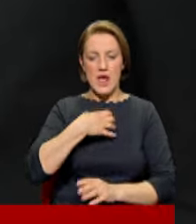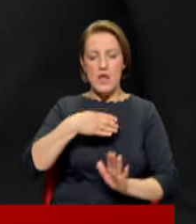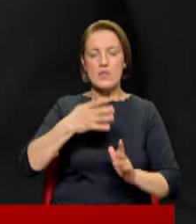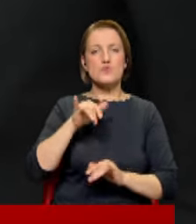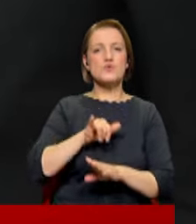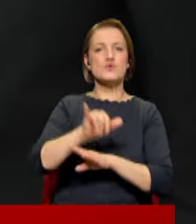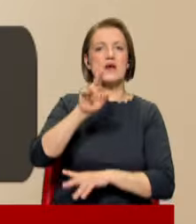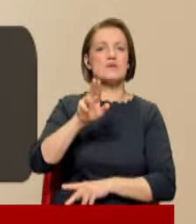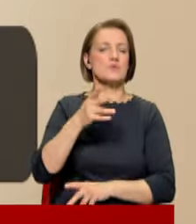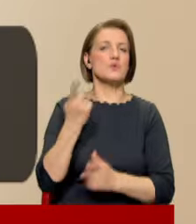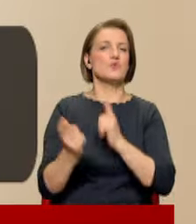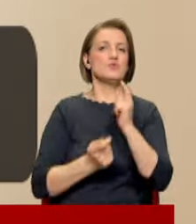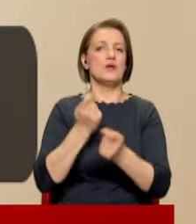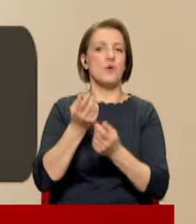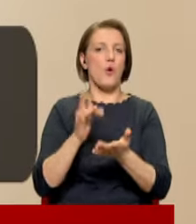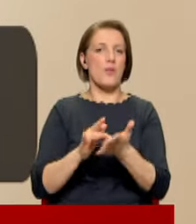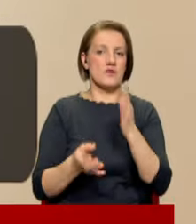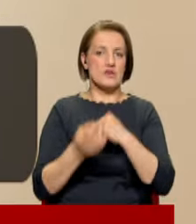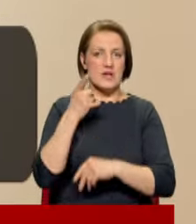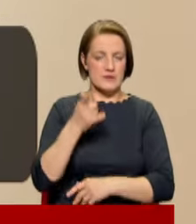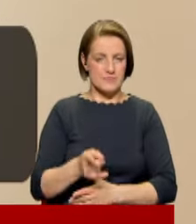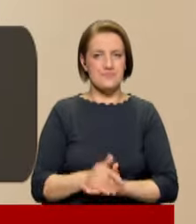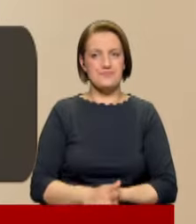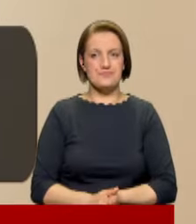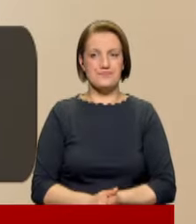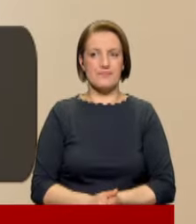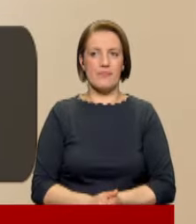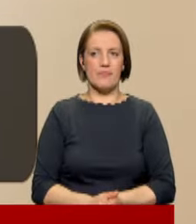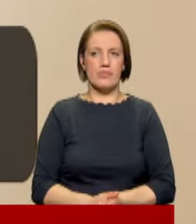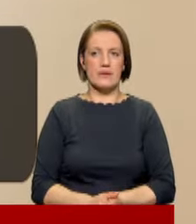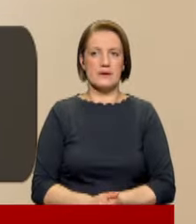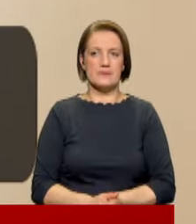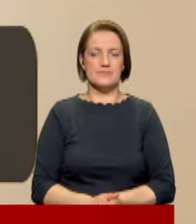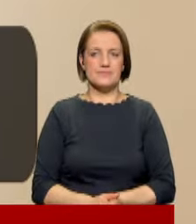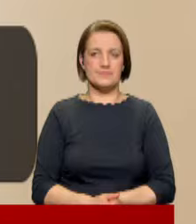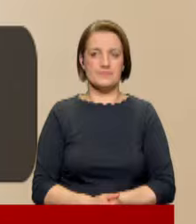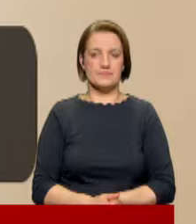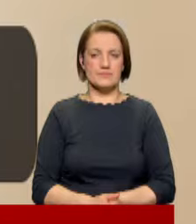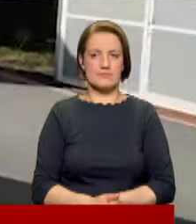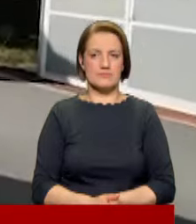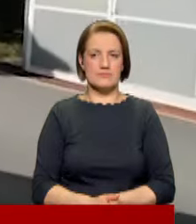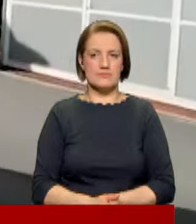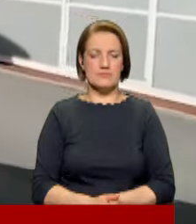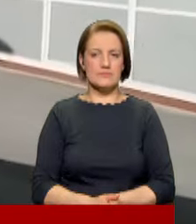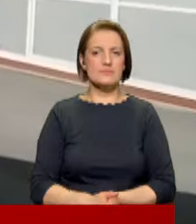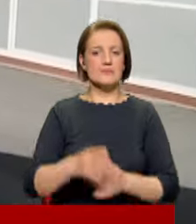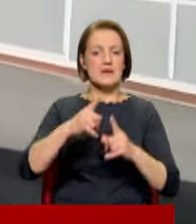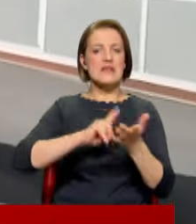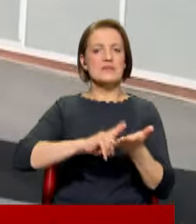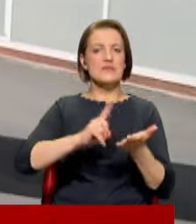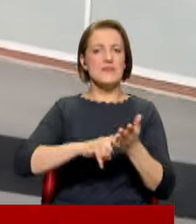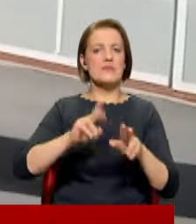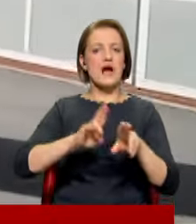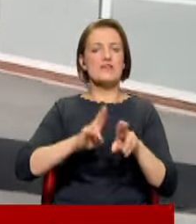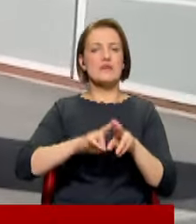seyahatlerinde kullandı Aslında bu uçağı tapu kadostra havadan çekim için kullanması lazım Tapu ve Kadastro Genel